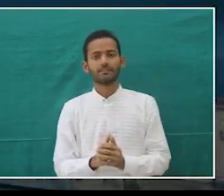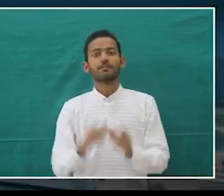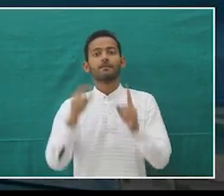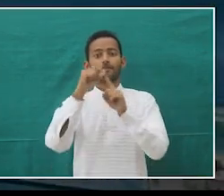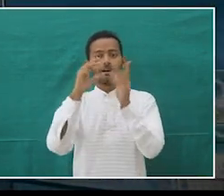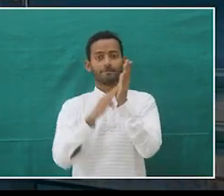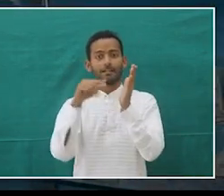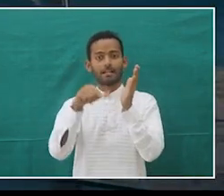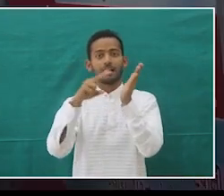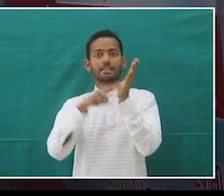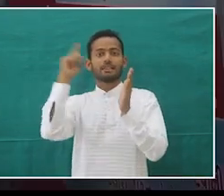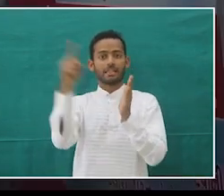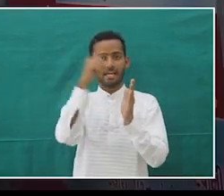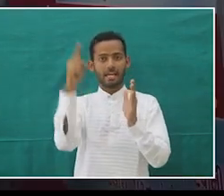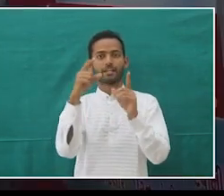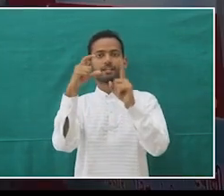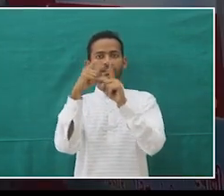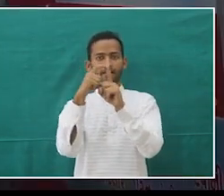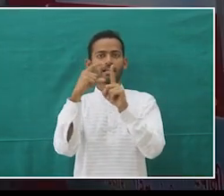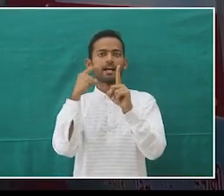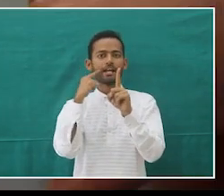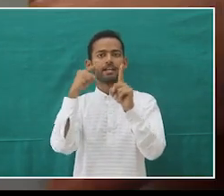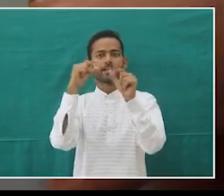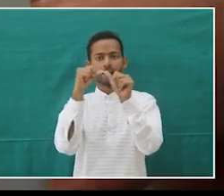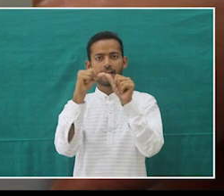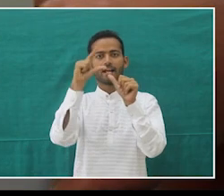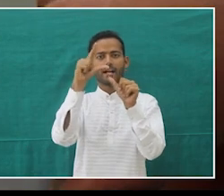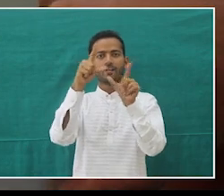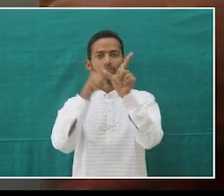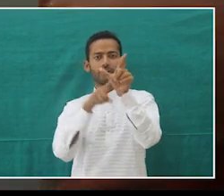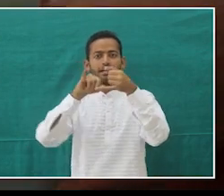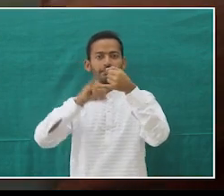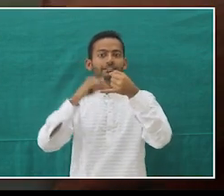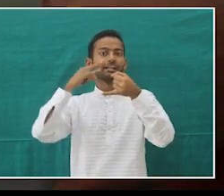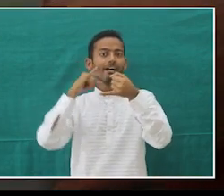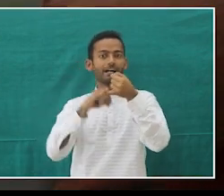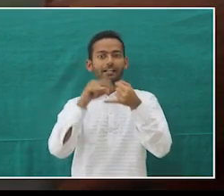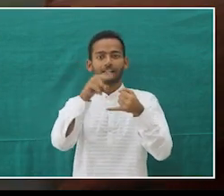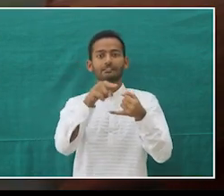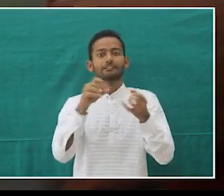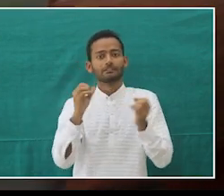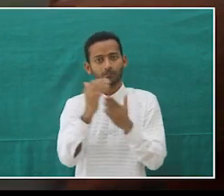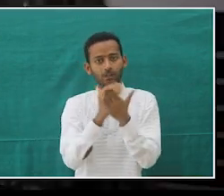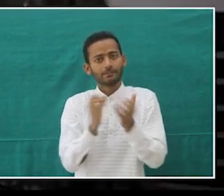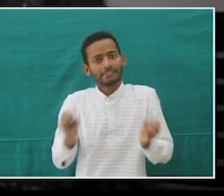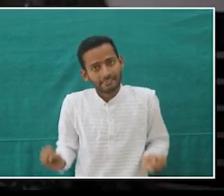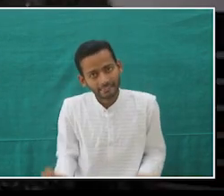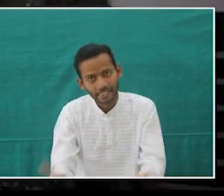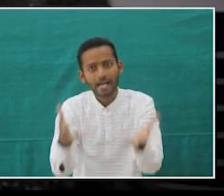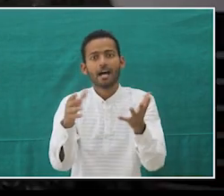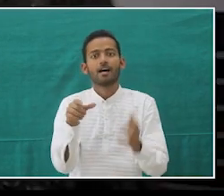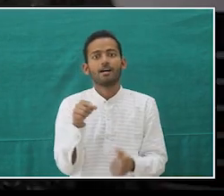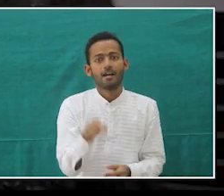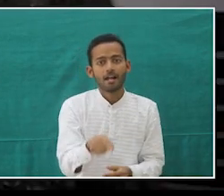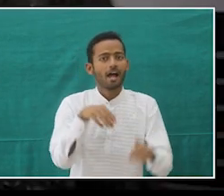90% तक दवाइयां सस्ती मिलने लगी एपीएल यानी गरीबी रेखा से ऊपर की रोगियों के लिए